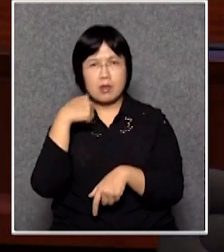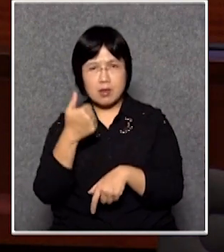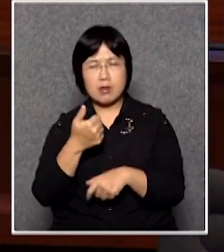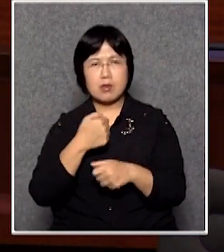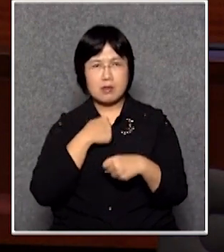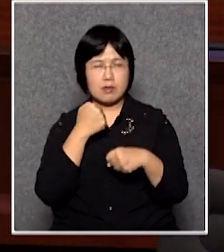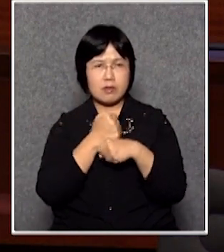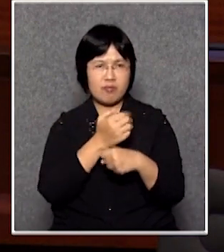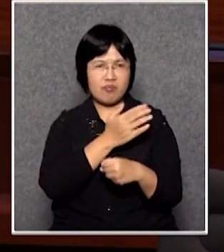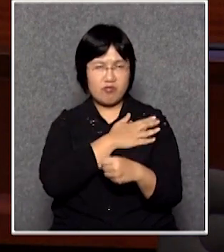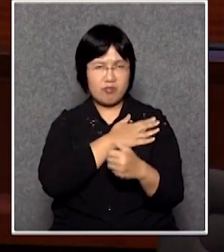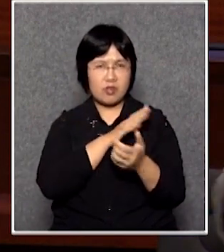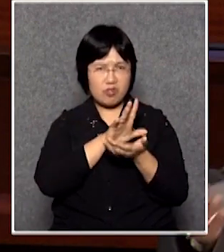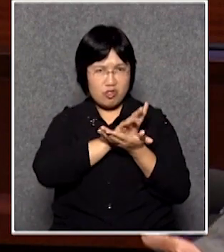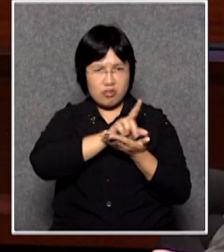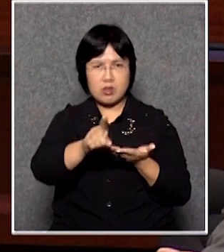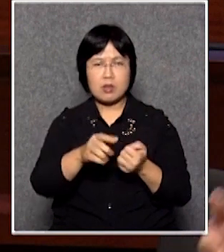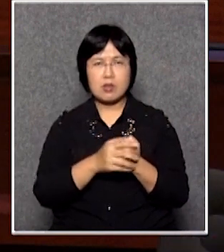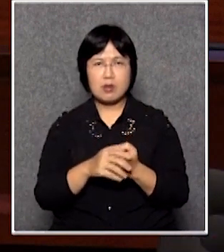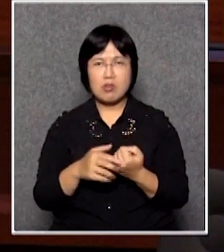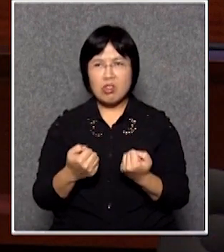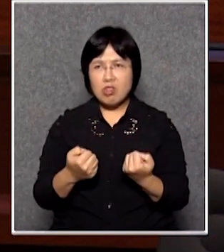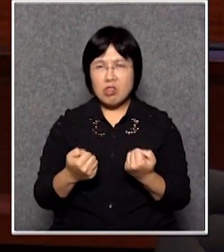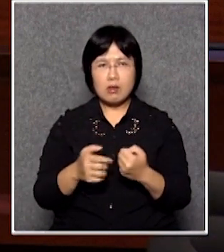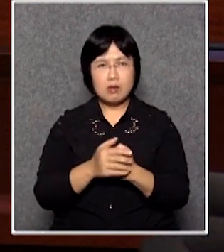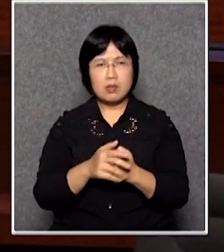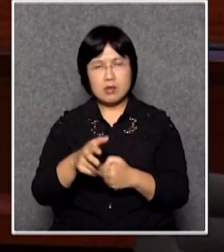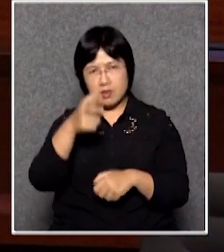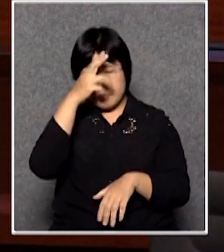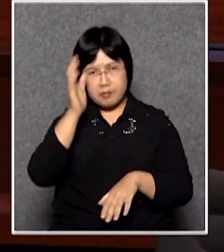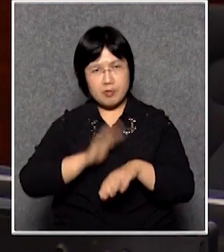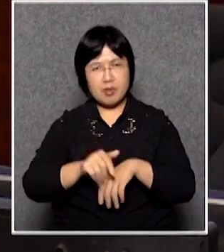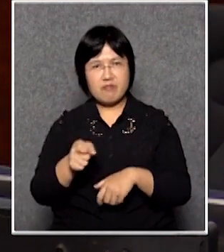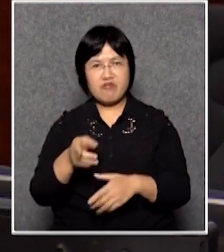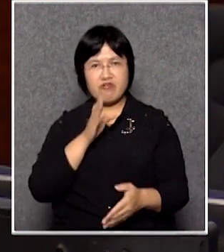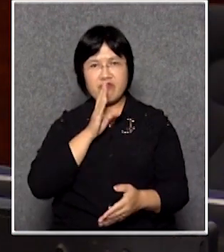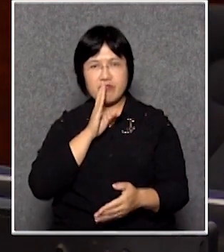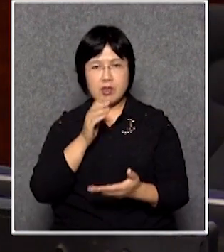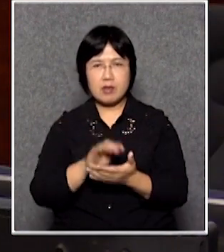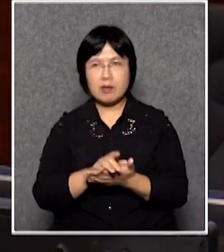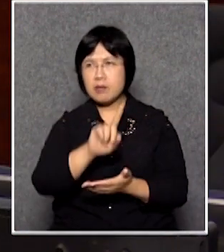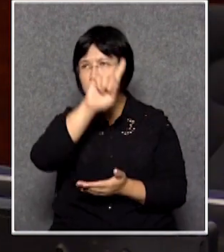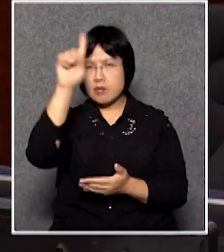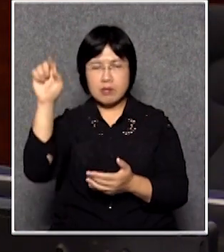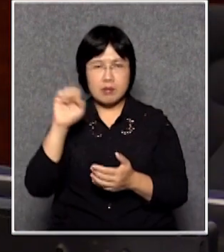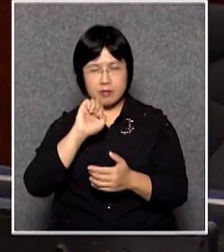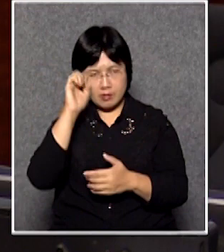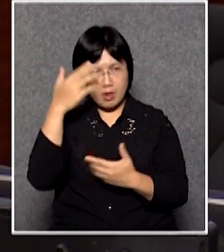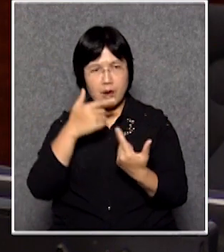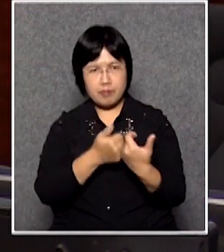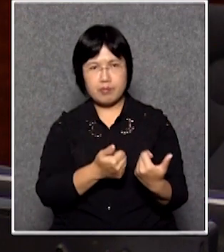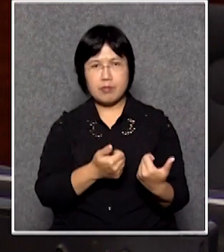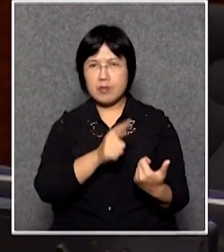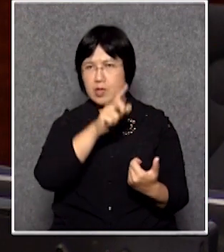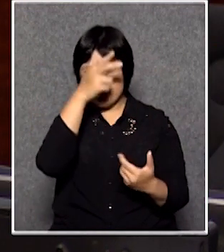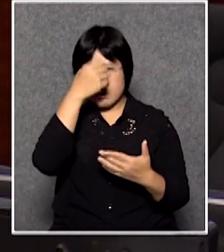範疇更為專注，這些是不是空話呢？這個是政府最擅長講的廢話來的，是任何一個局都適用的，任何一種政